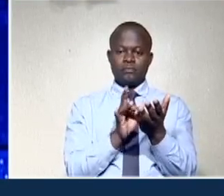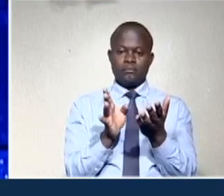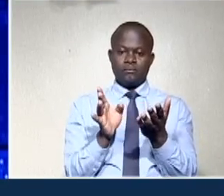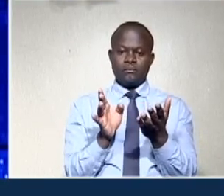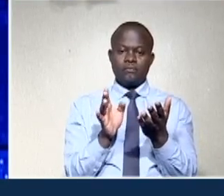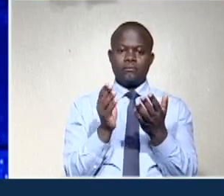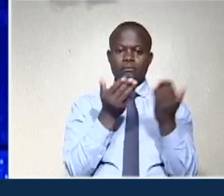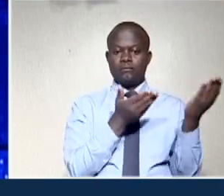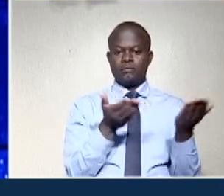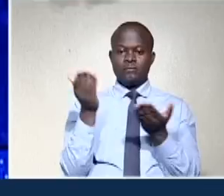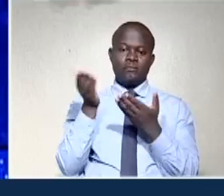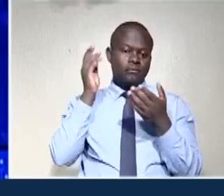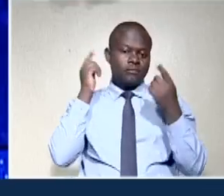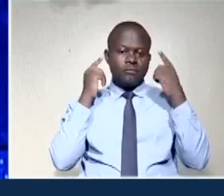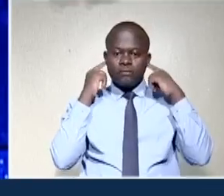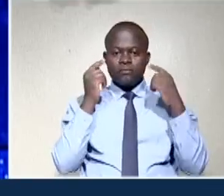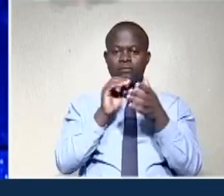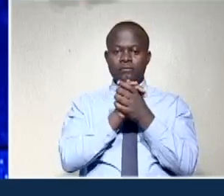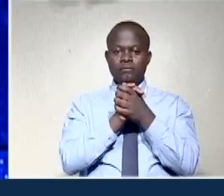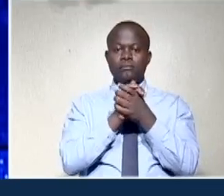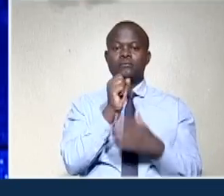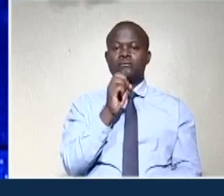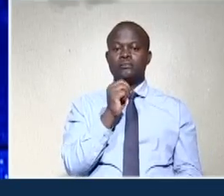Reka nawe tumwakire twumve. Samson, wiriwe neza?